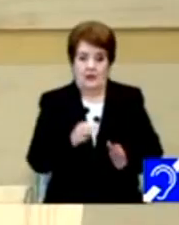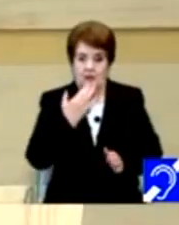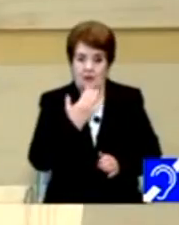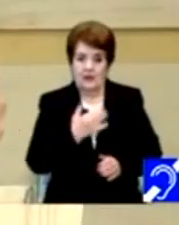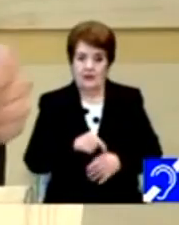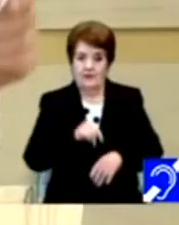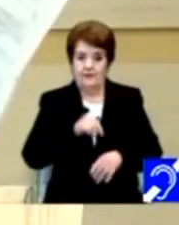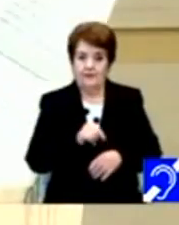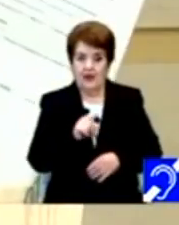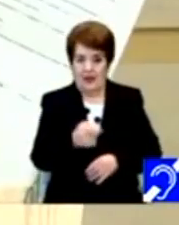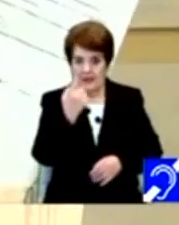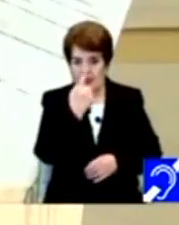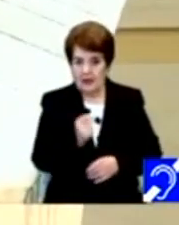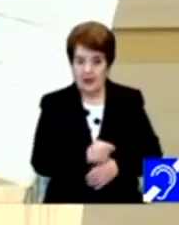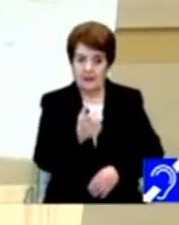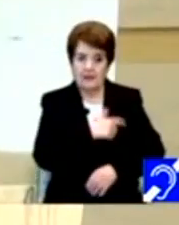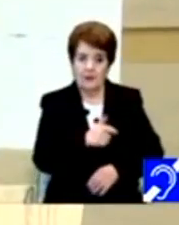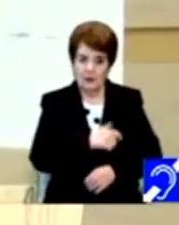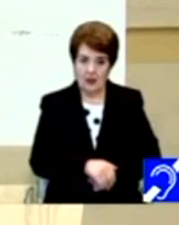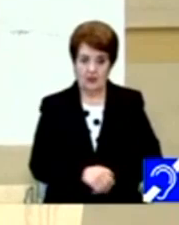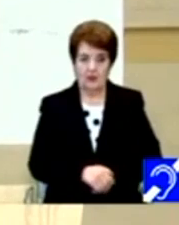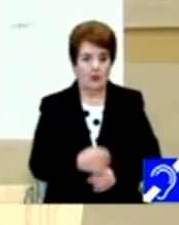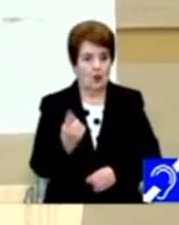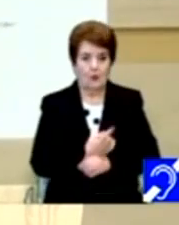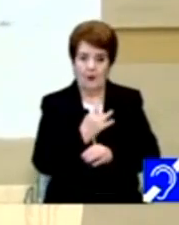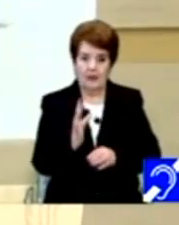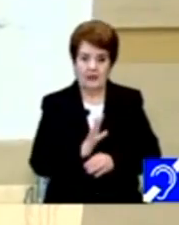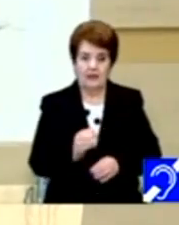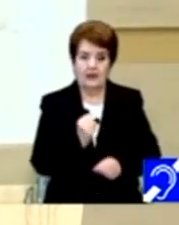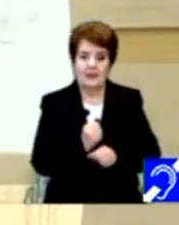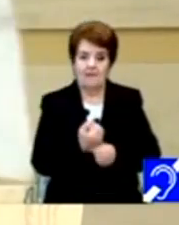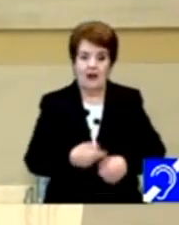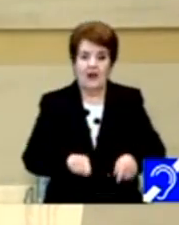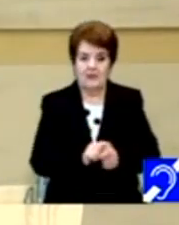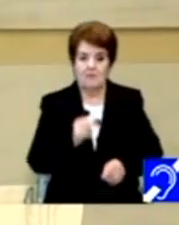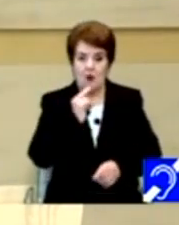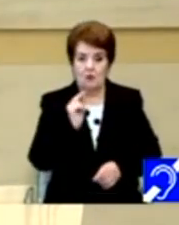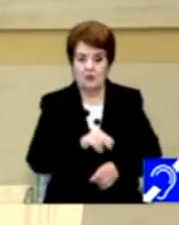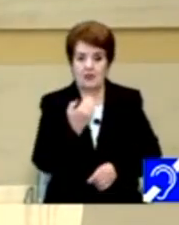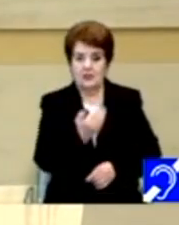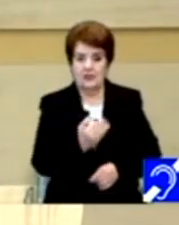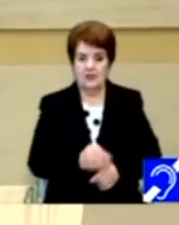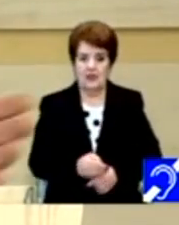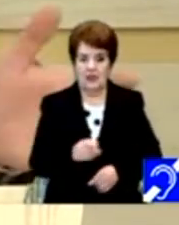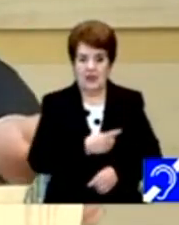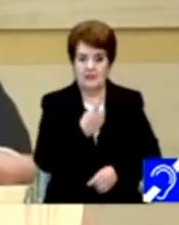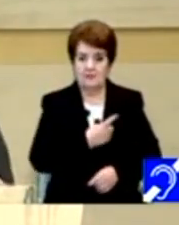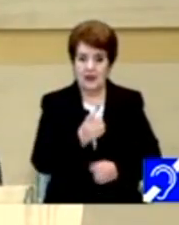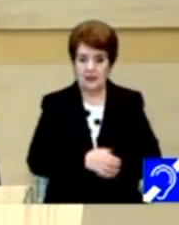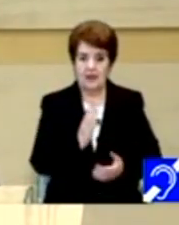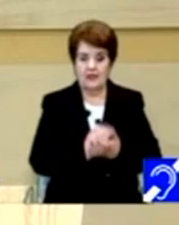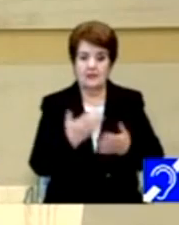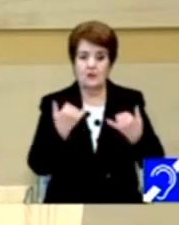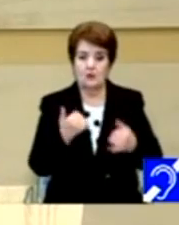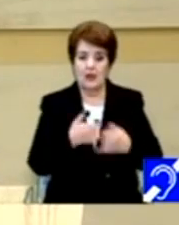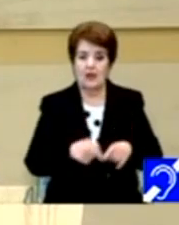reacționat imediat la declarațiile deputatului. Nu este prima dată când se fac asemenea acuzații în privința acestui inspector. Este ciudat